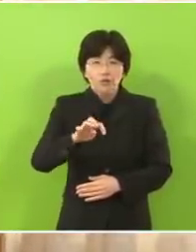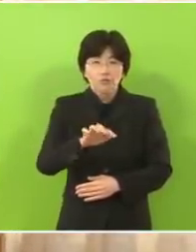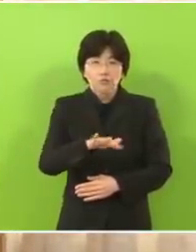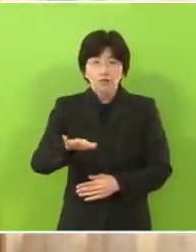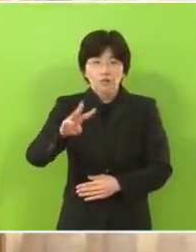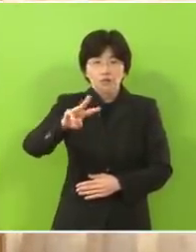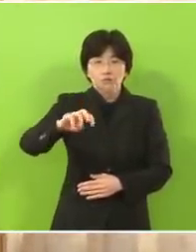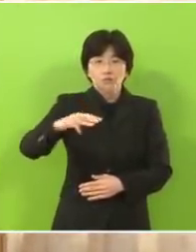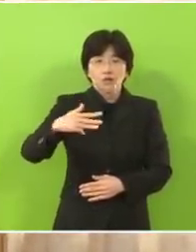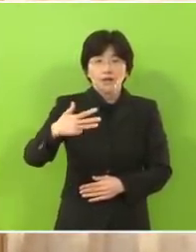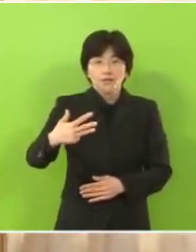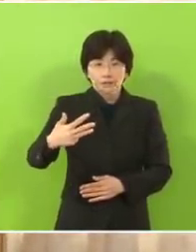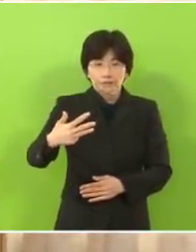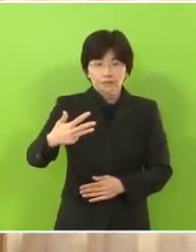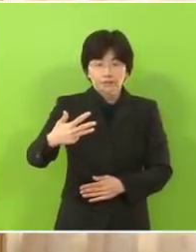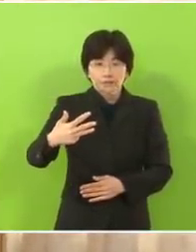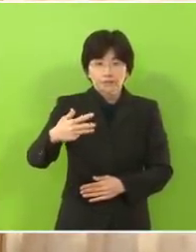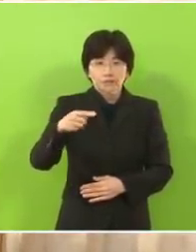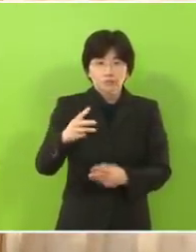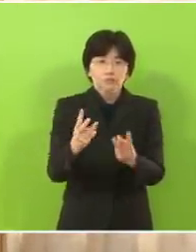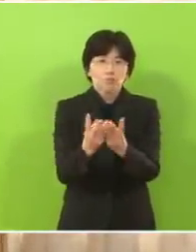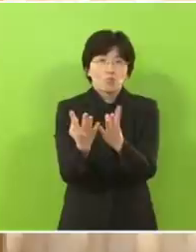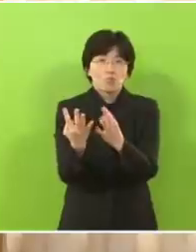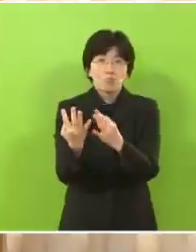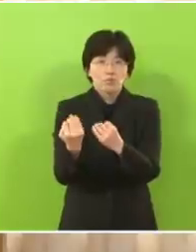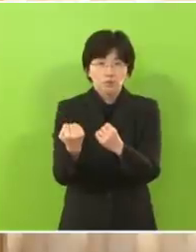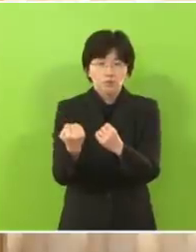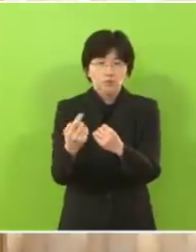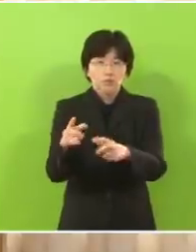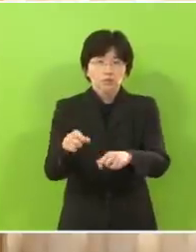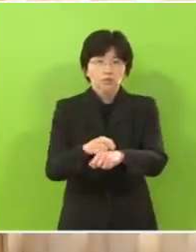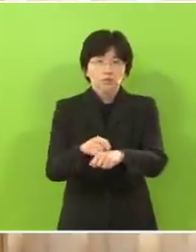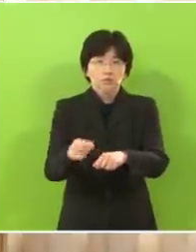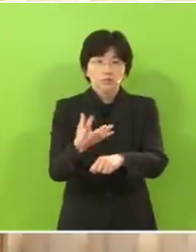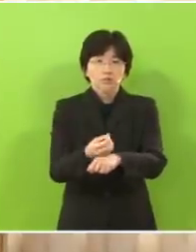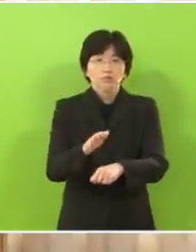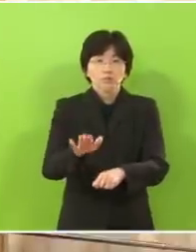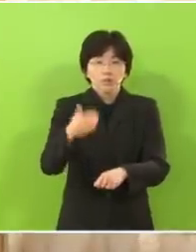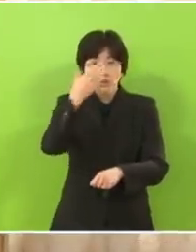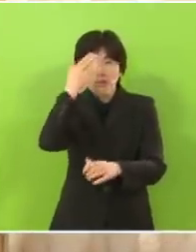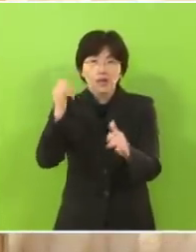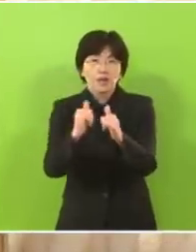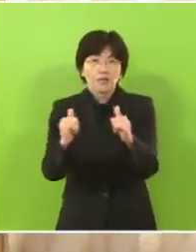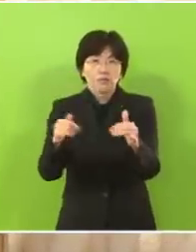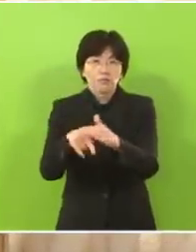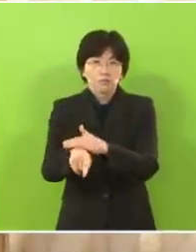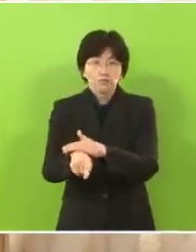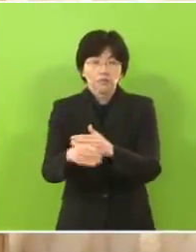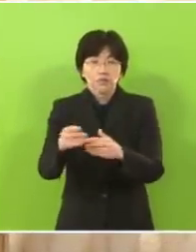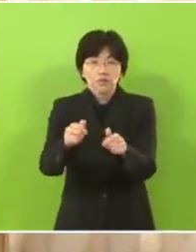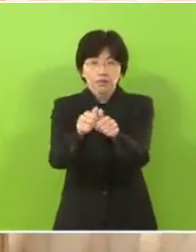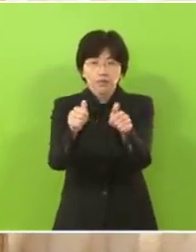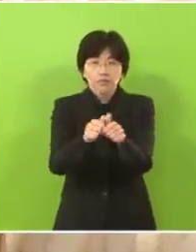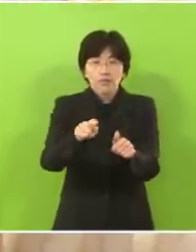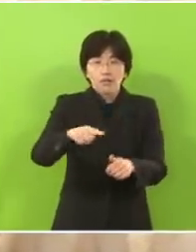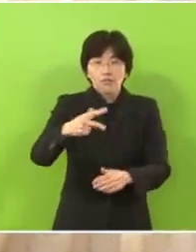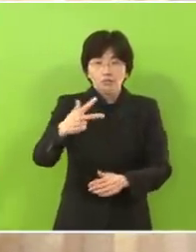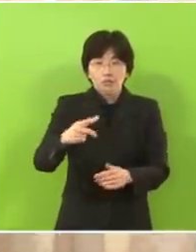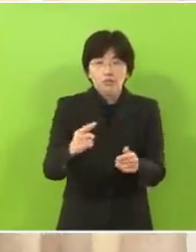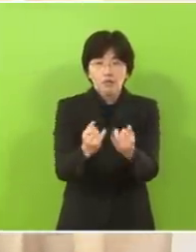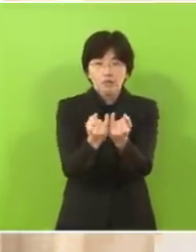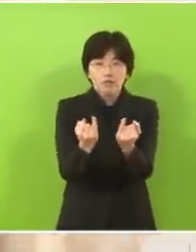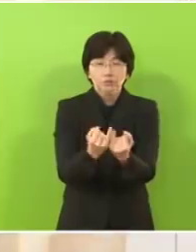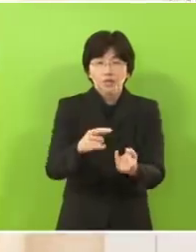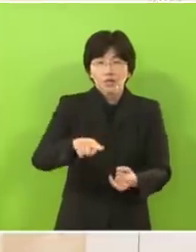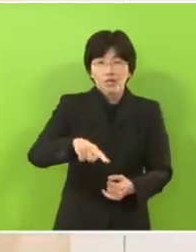38名ここが多くなっているというのは毒食若い世代でございます男性が107名女性が